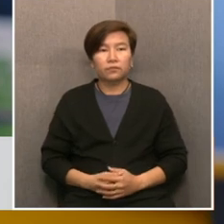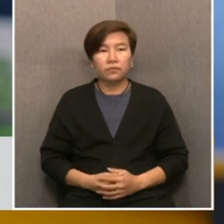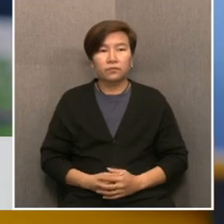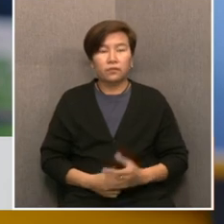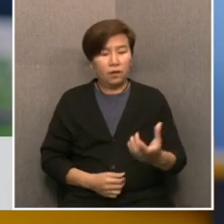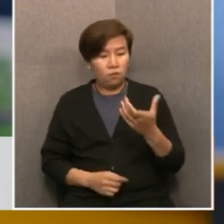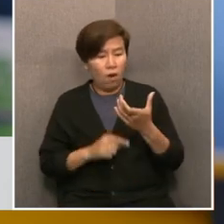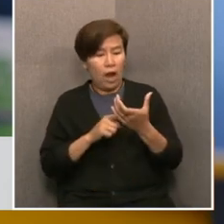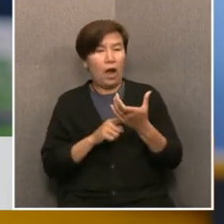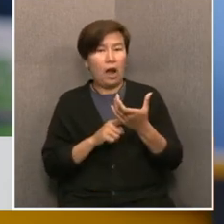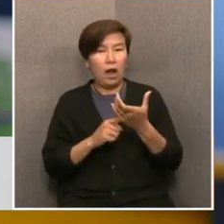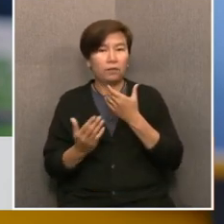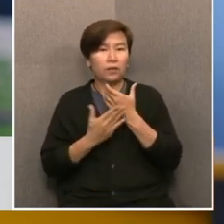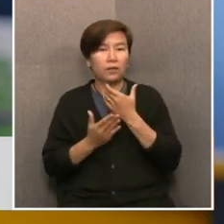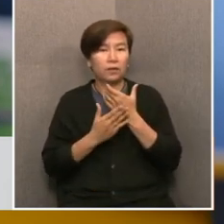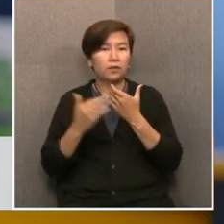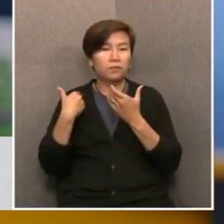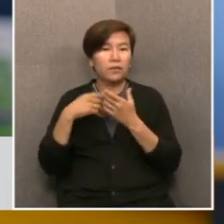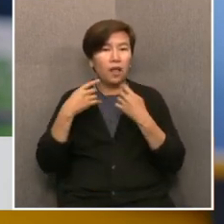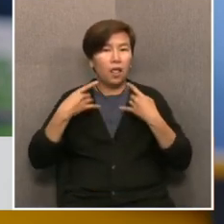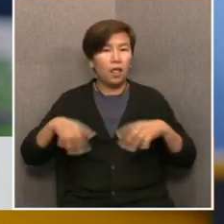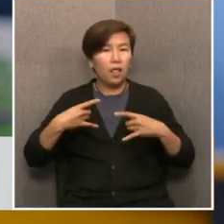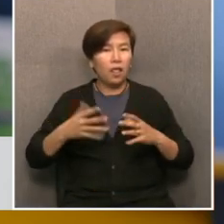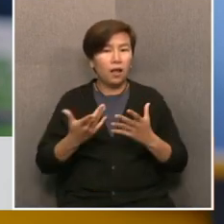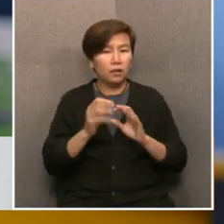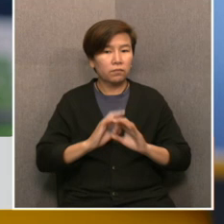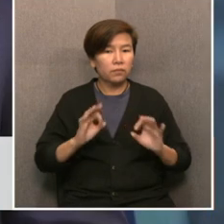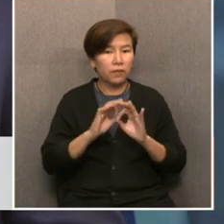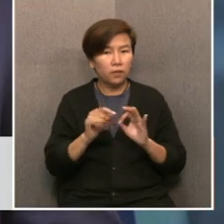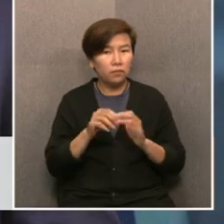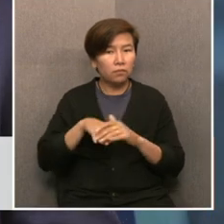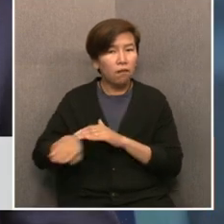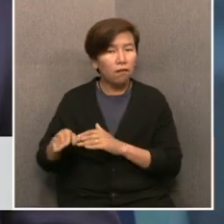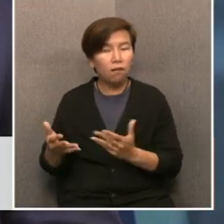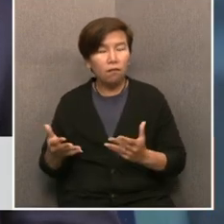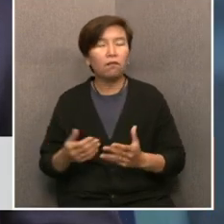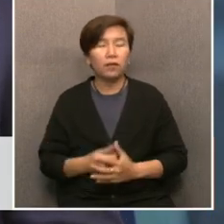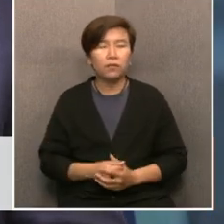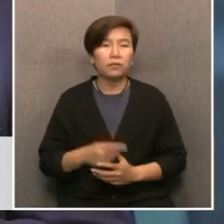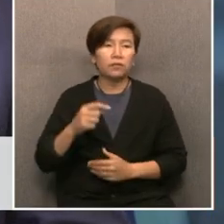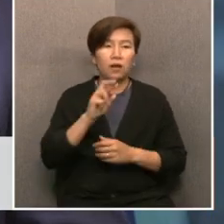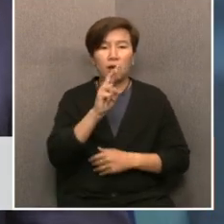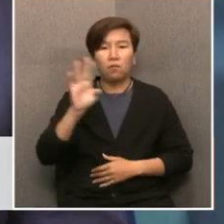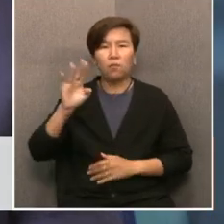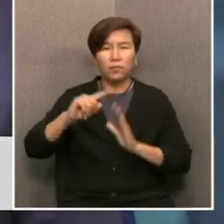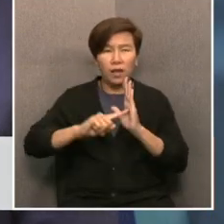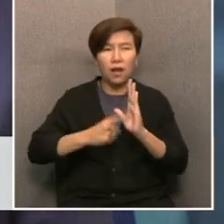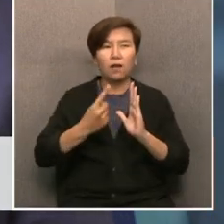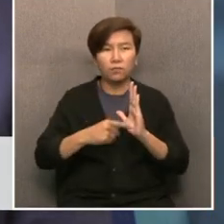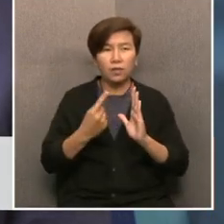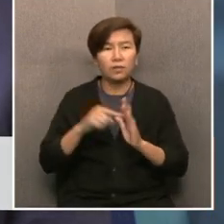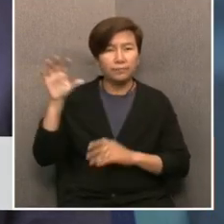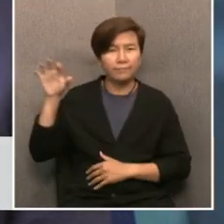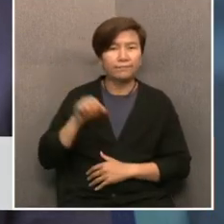ได้เฮ้ยเดี๋ยวตรงนี้มีพื้นที่เสี่ยงภัยนะเราต้องหาพื้นที่หลบภัยนะครับเพราะงั้นระบบตัวนี้คิดว่าควรจะเริ่มกับนำเข้ามาใช้